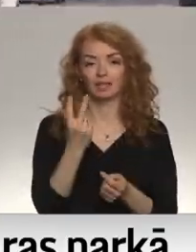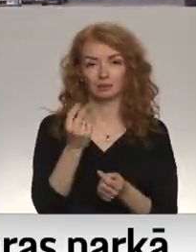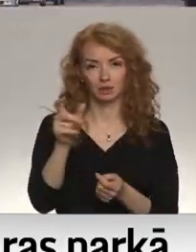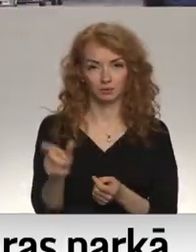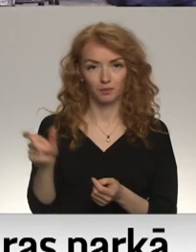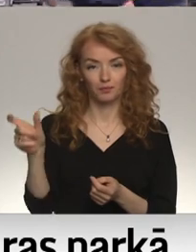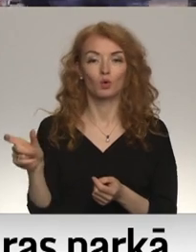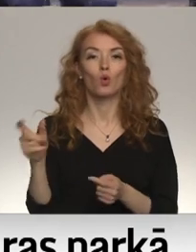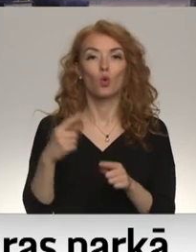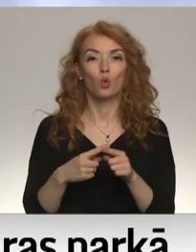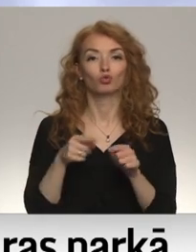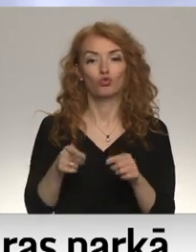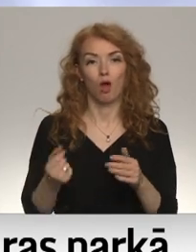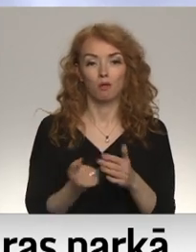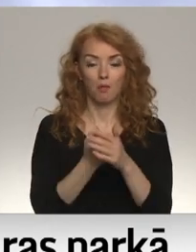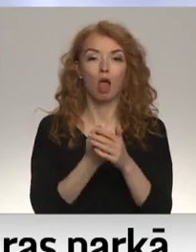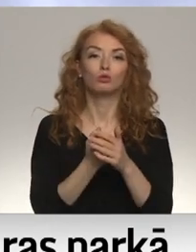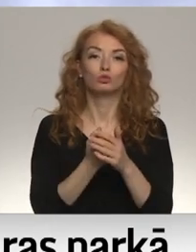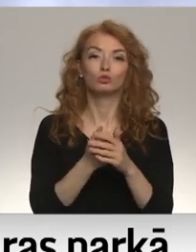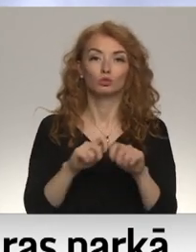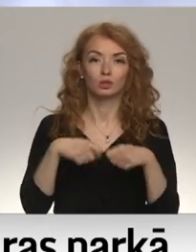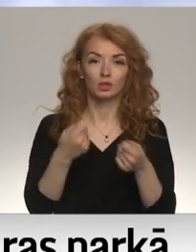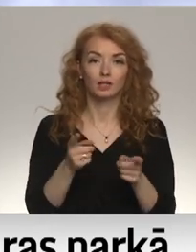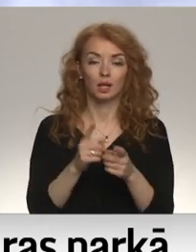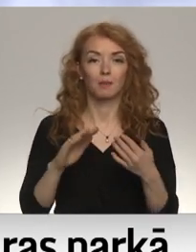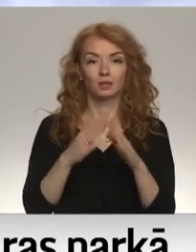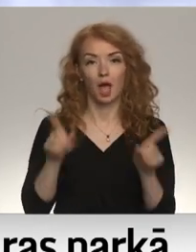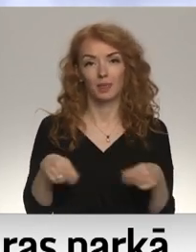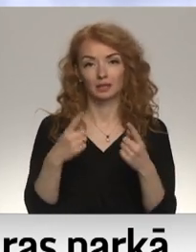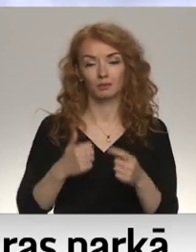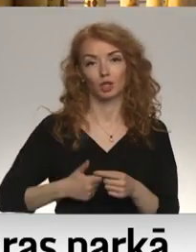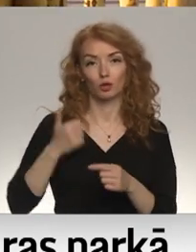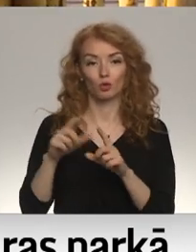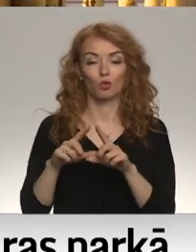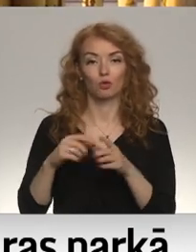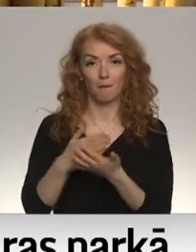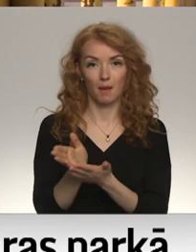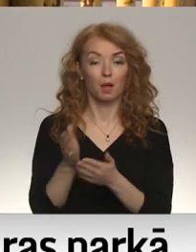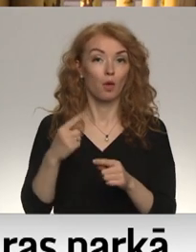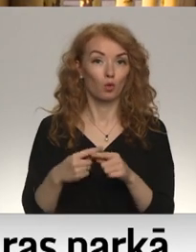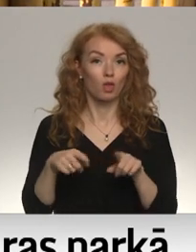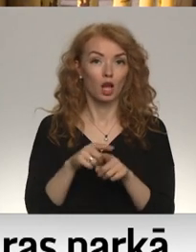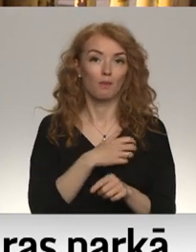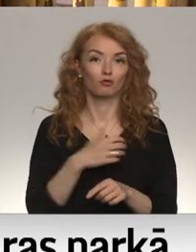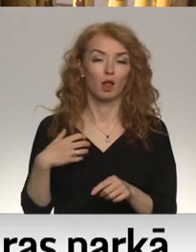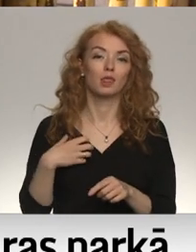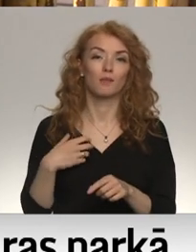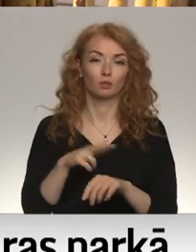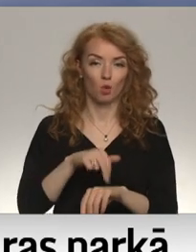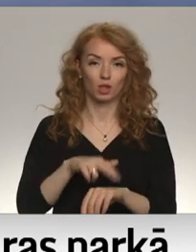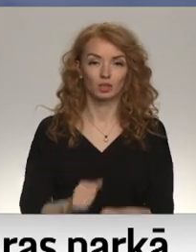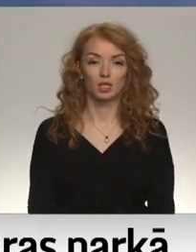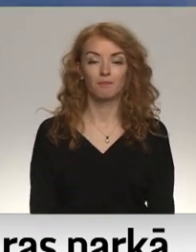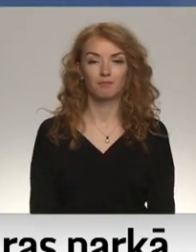pieminekļa demontāžai atbalstu Rīgas pieminekļa aģentūrai sniegs pilsētas attīstības un īpašumu departamenti un pašvaldības policija. Rīgas mērs